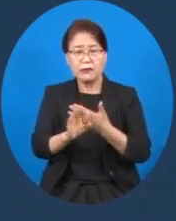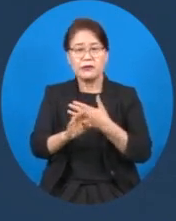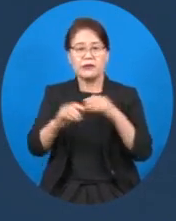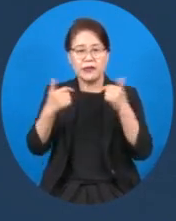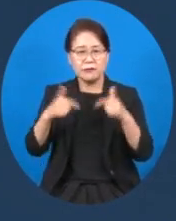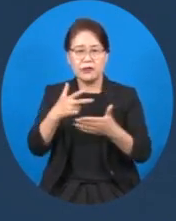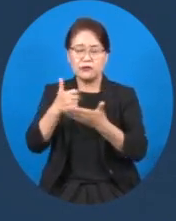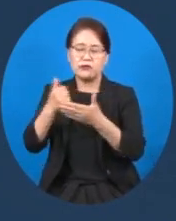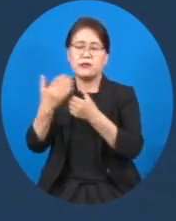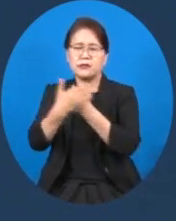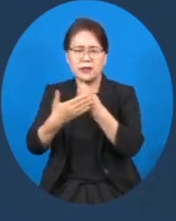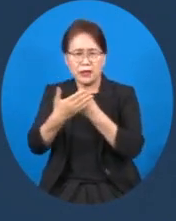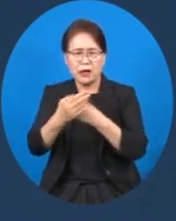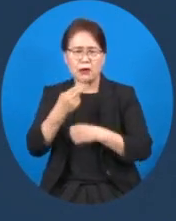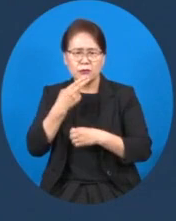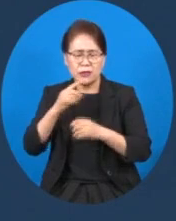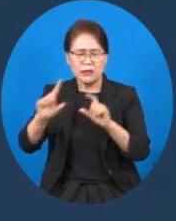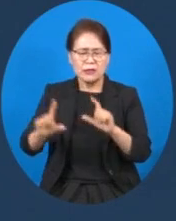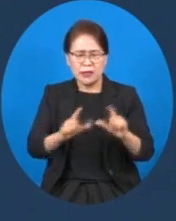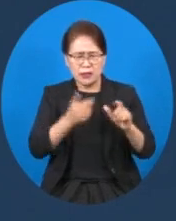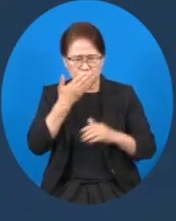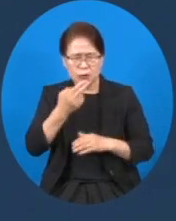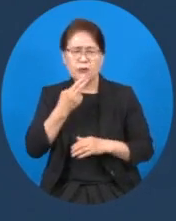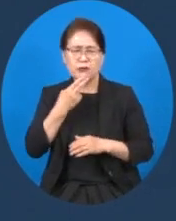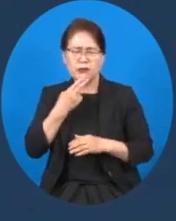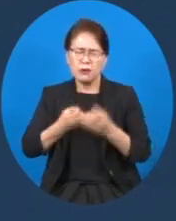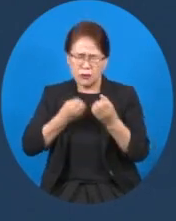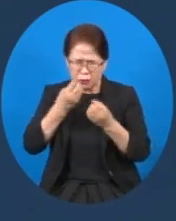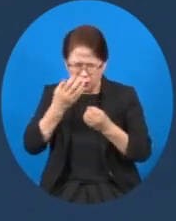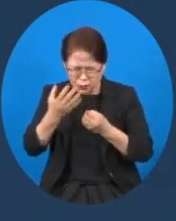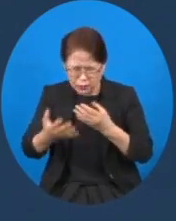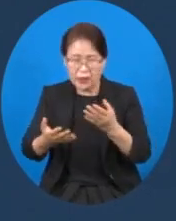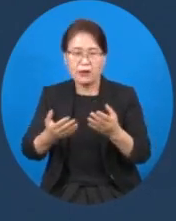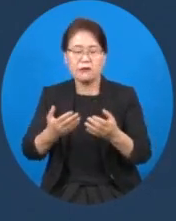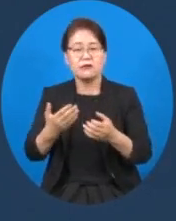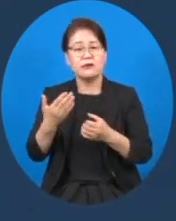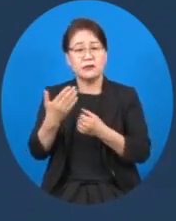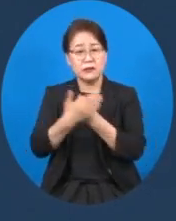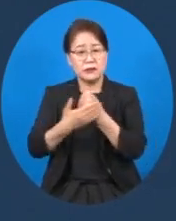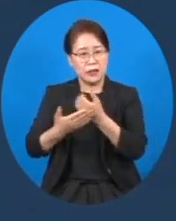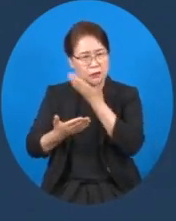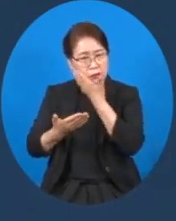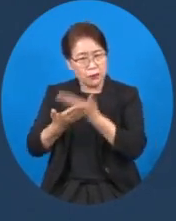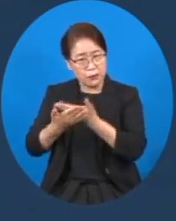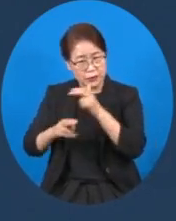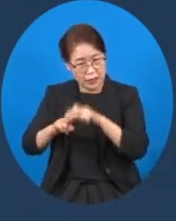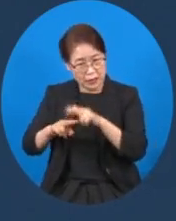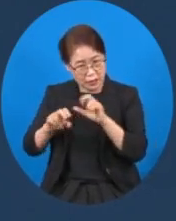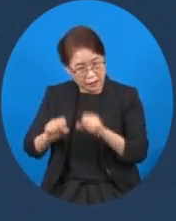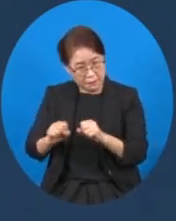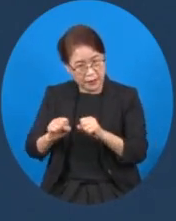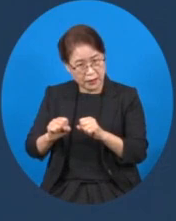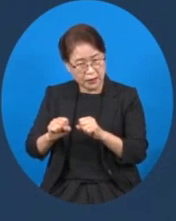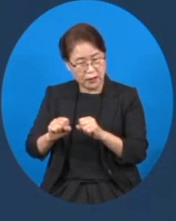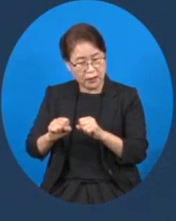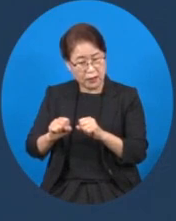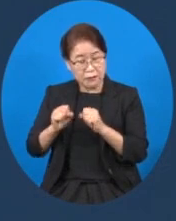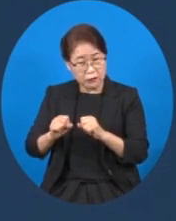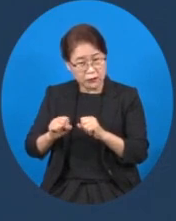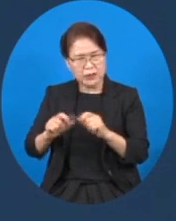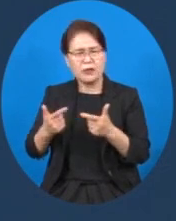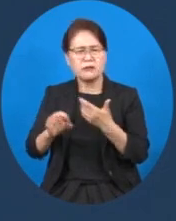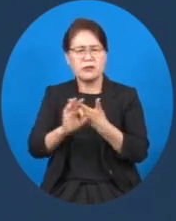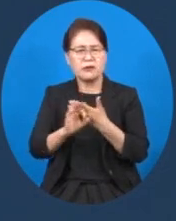날마다 주님 은혜가 아니면 살아갈 수 없어요 라고 고백하고 은혜의 보좌 앞에 머물러 있지 않으면